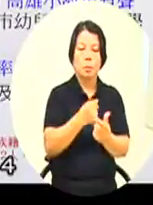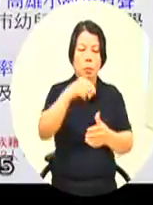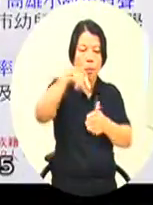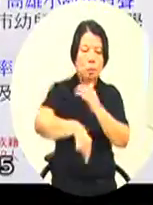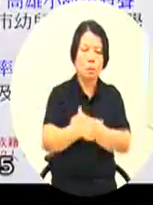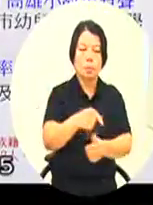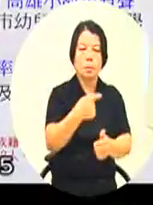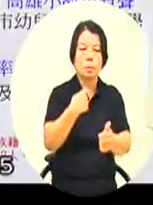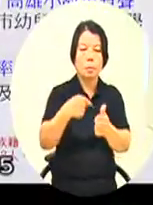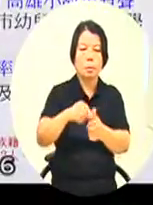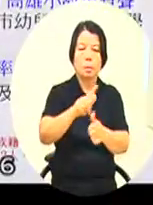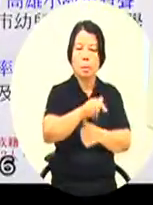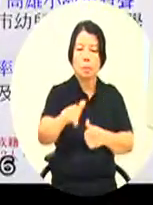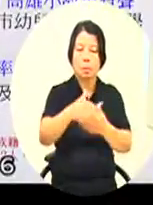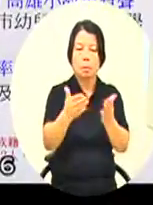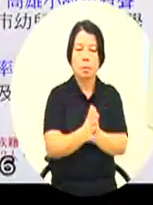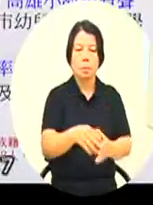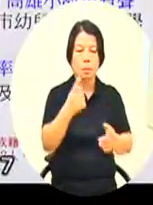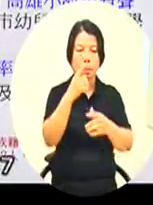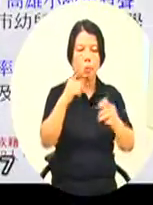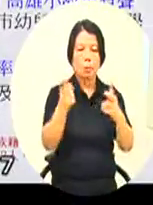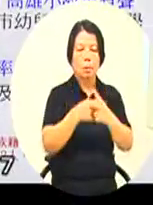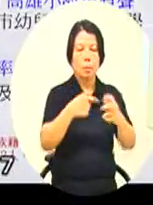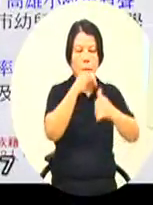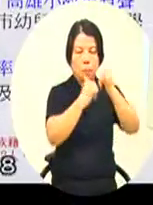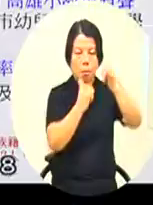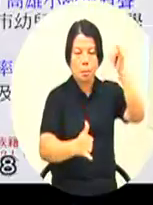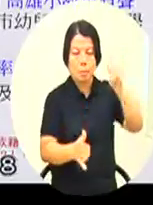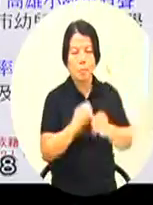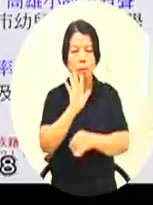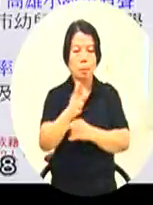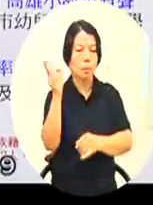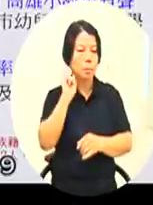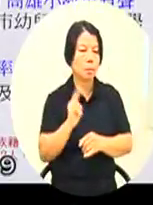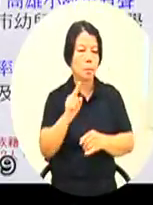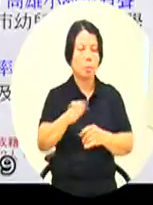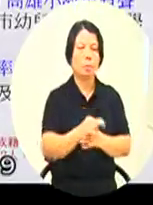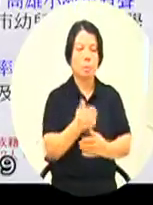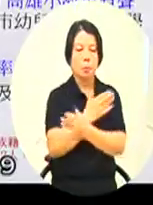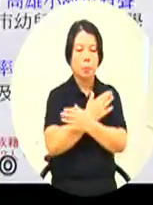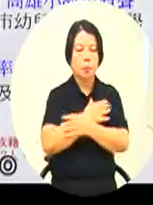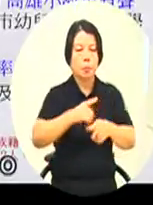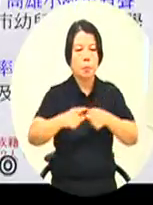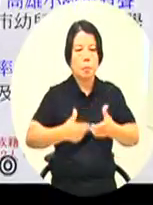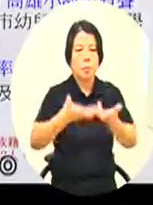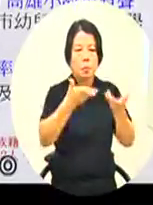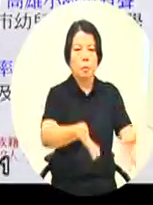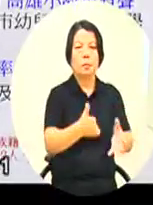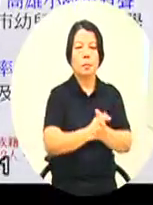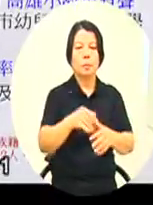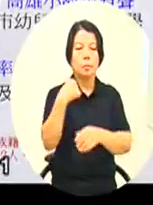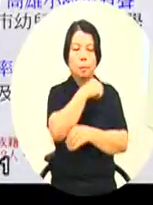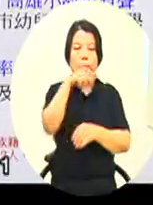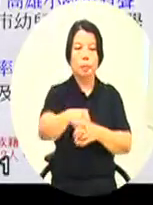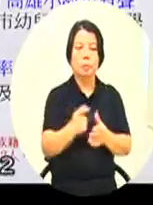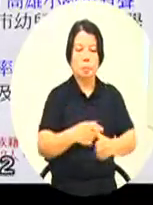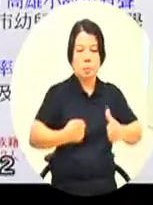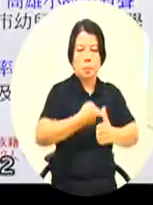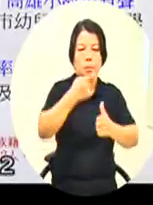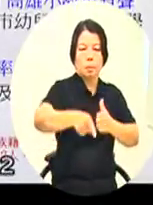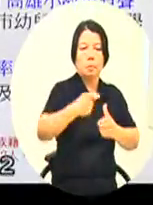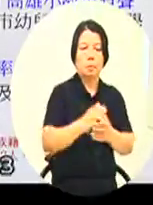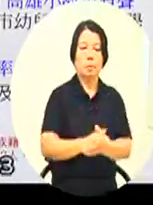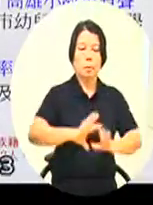同时也做高雄小故事的有声教材送给全市所有的幼儿园。本土语的开设是全国之冠，国小达